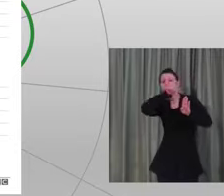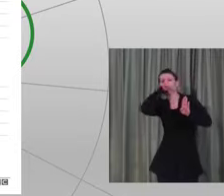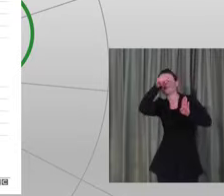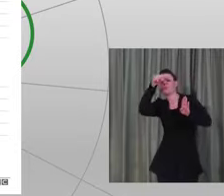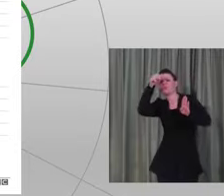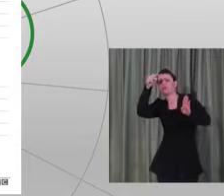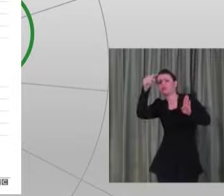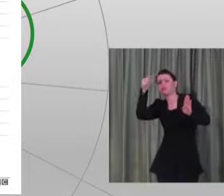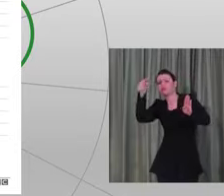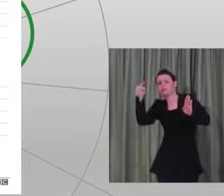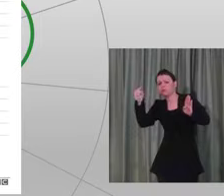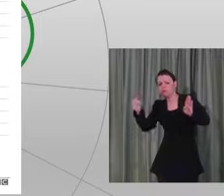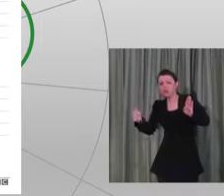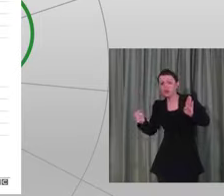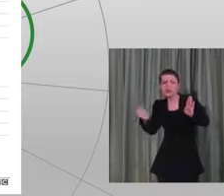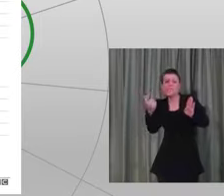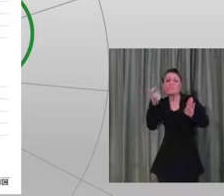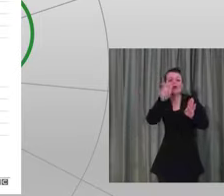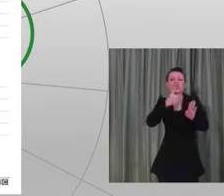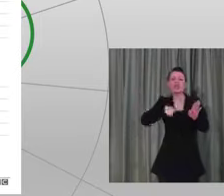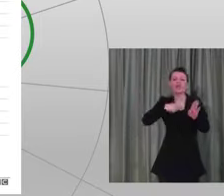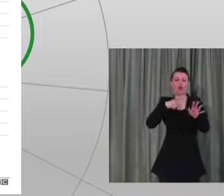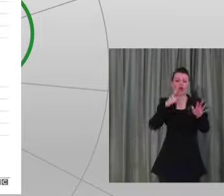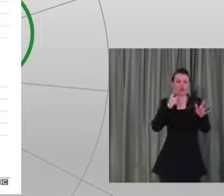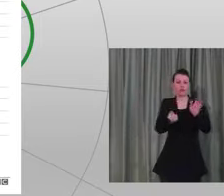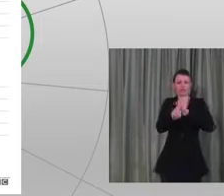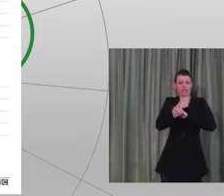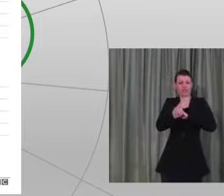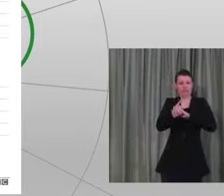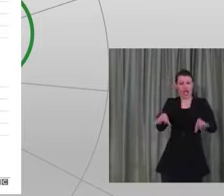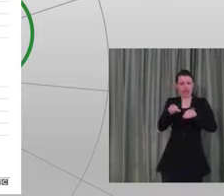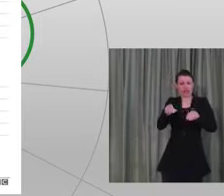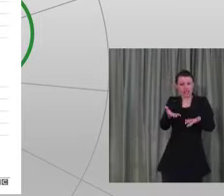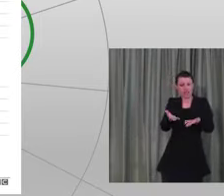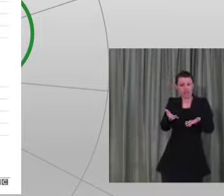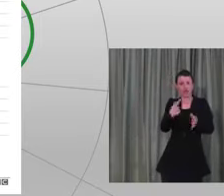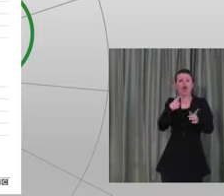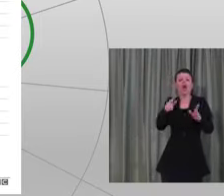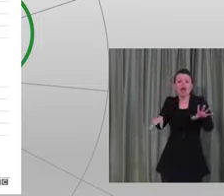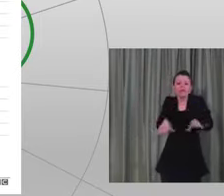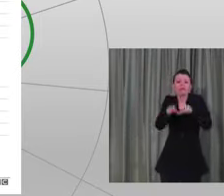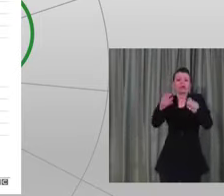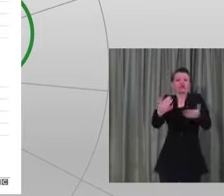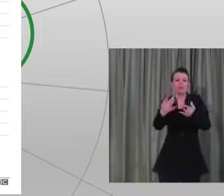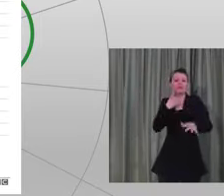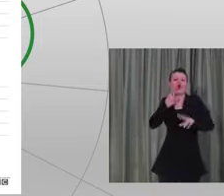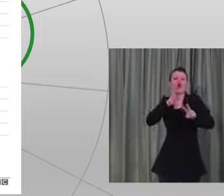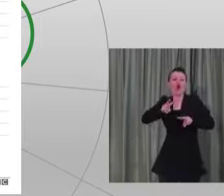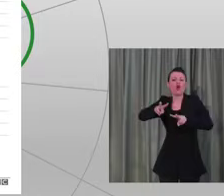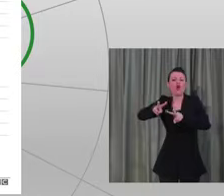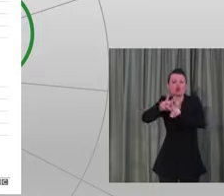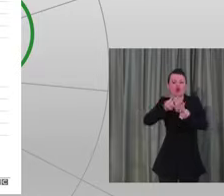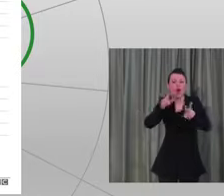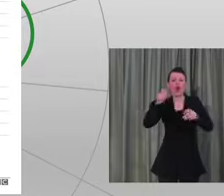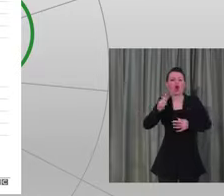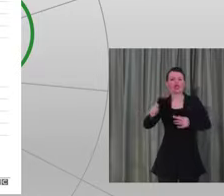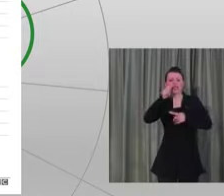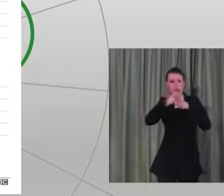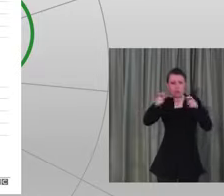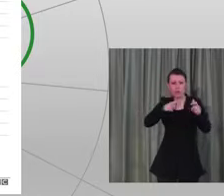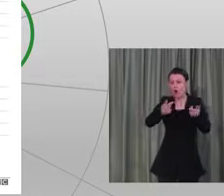avuto un controllo quindi è affatto i tamponi molto prima rispetto ad altri paesi e come vedete